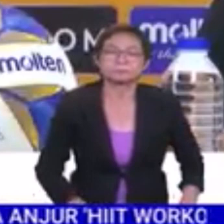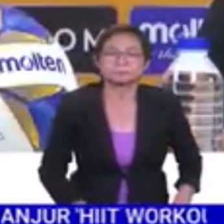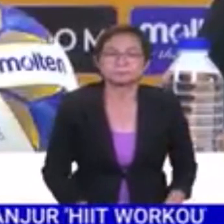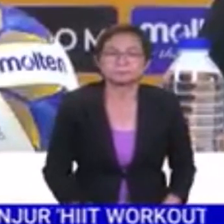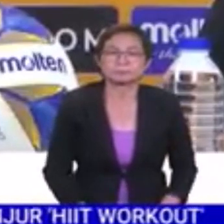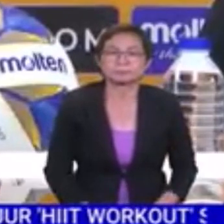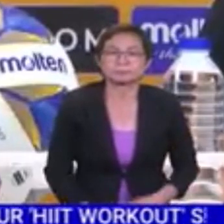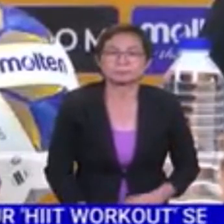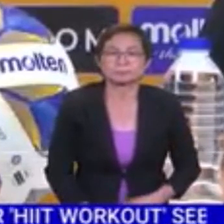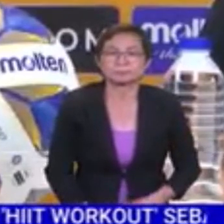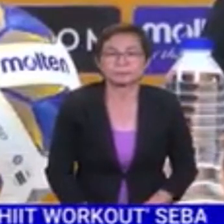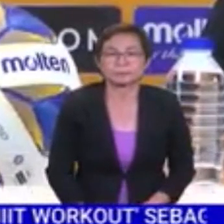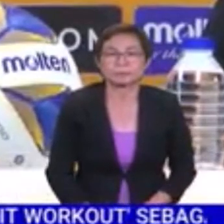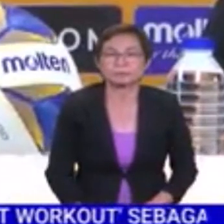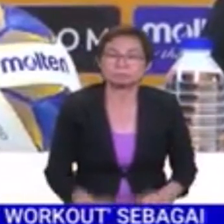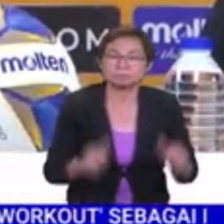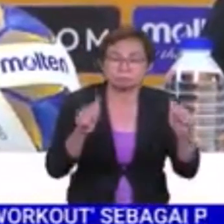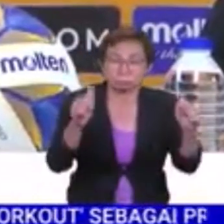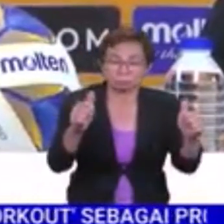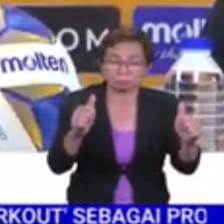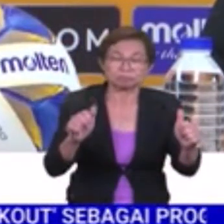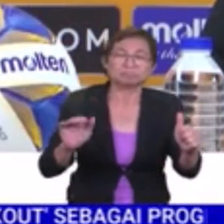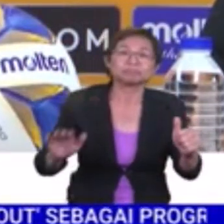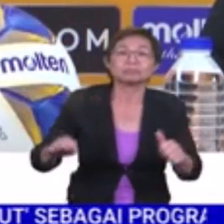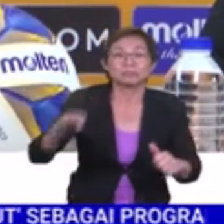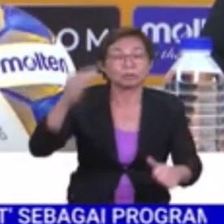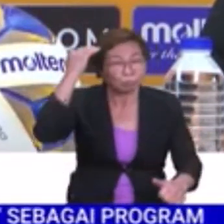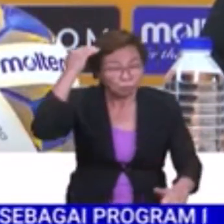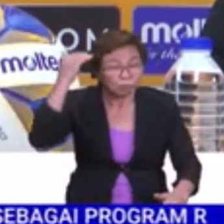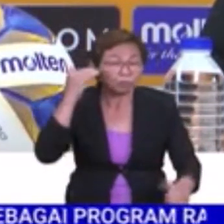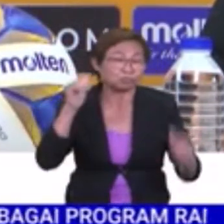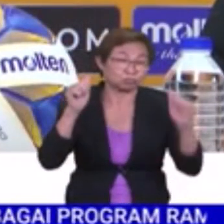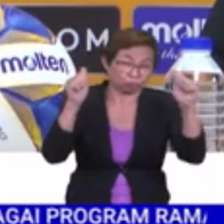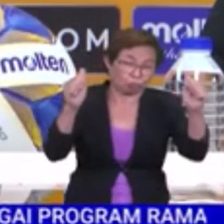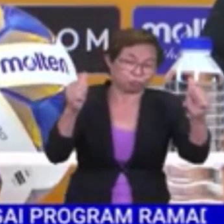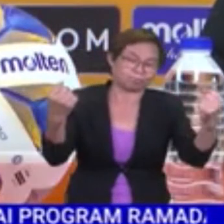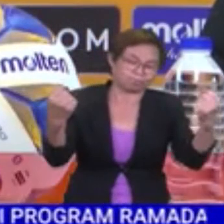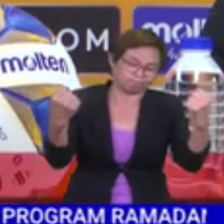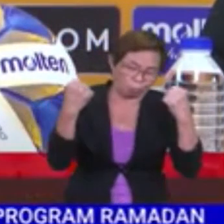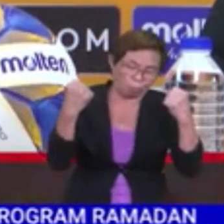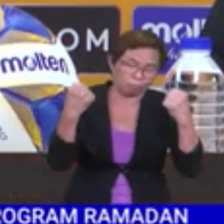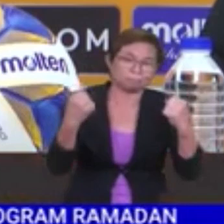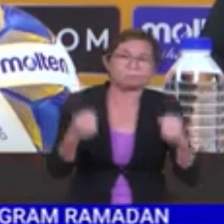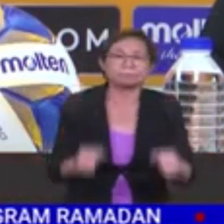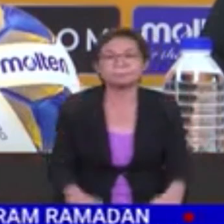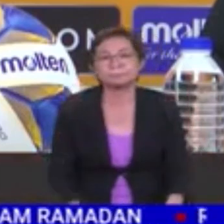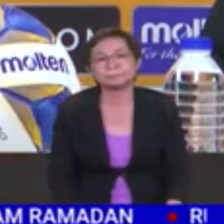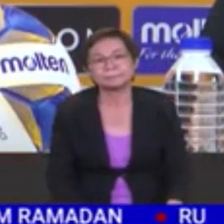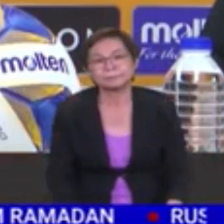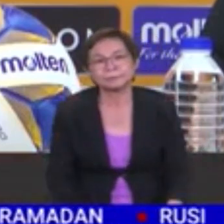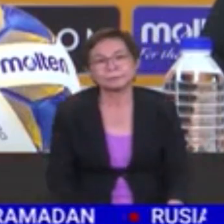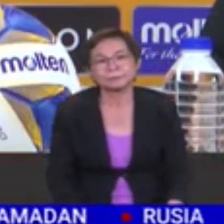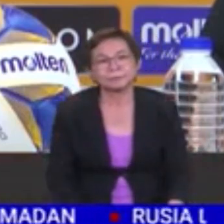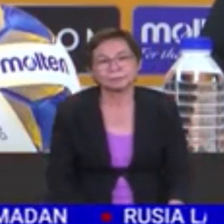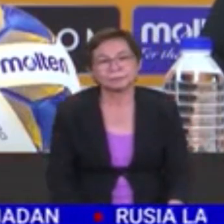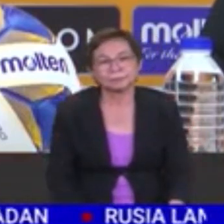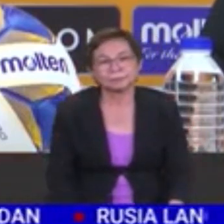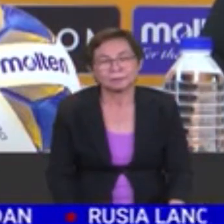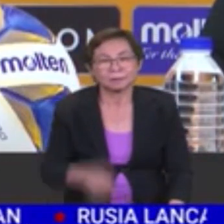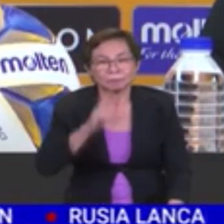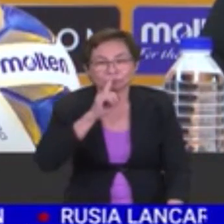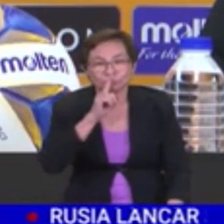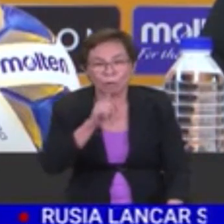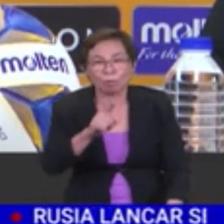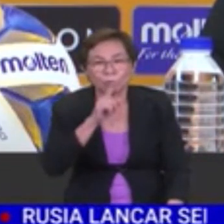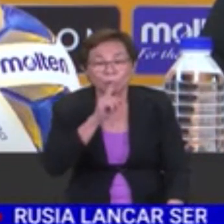They are very composed, they are very good, they are strong, they are powerful, and of course